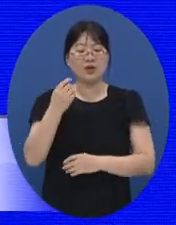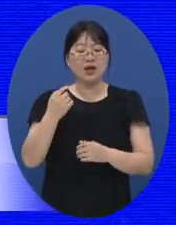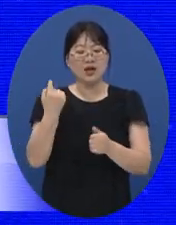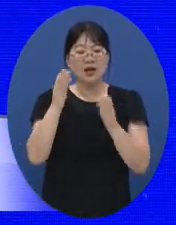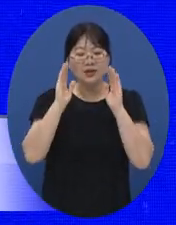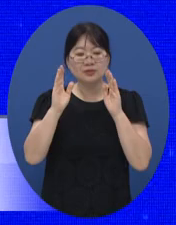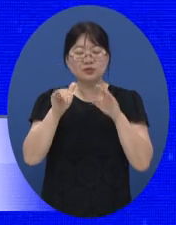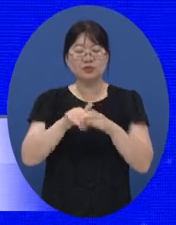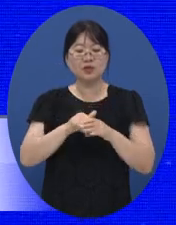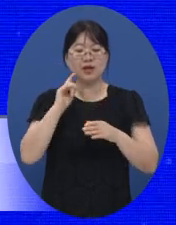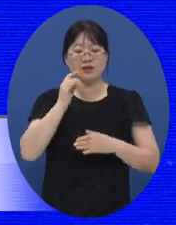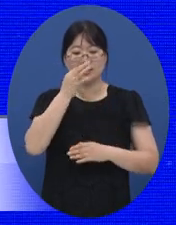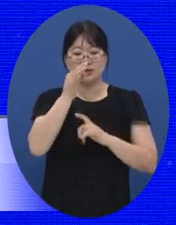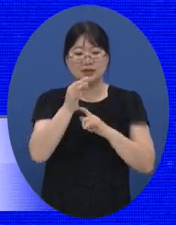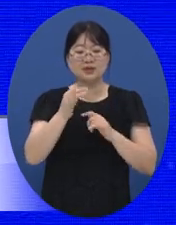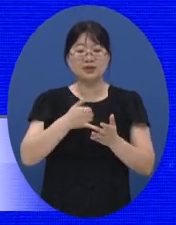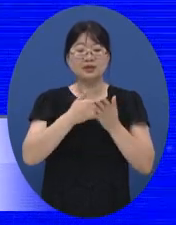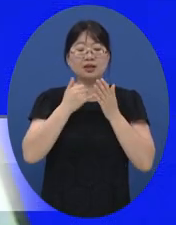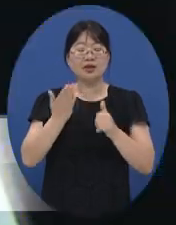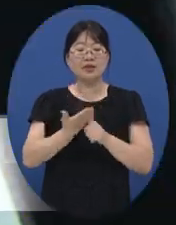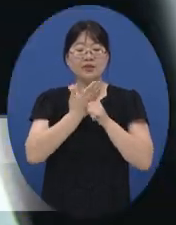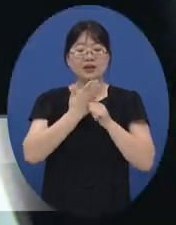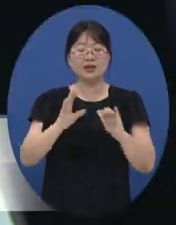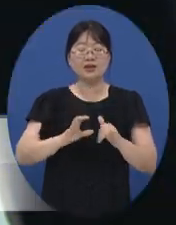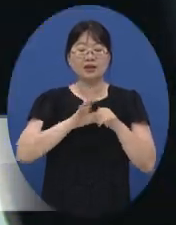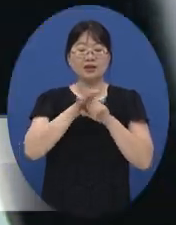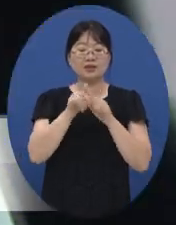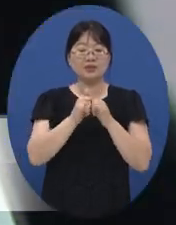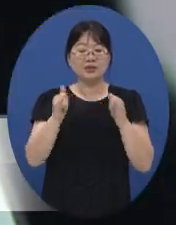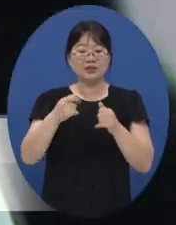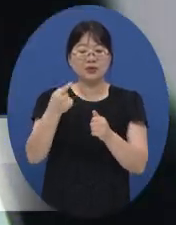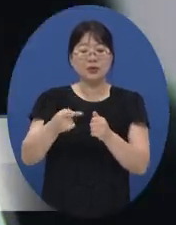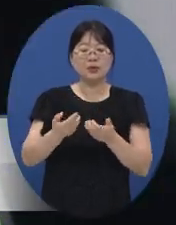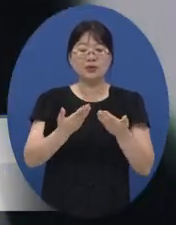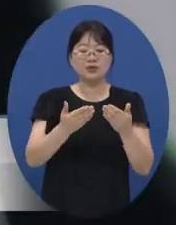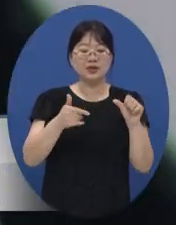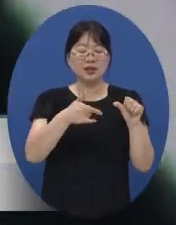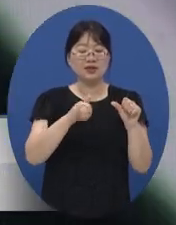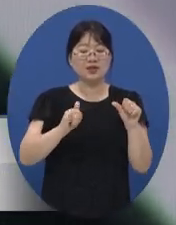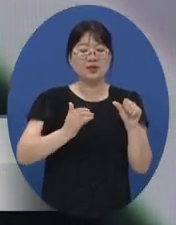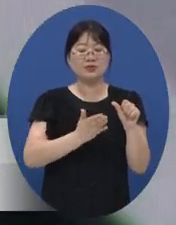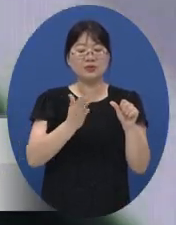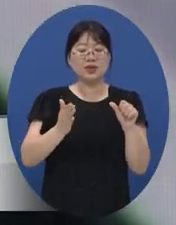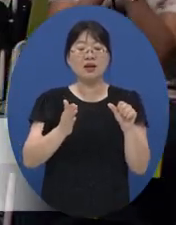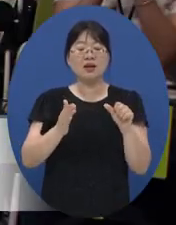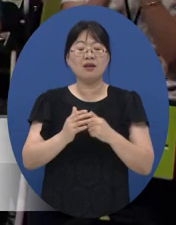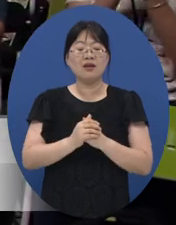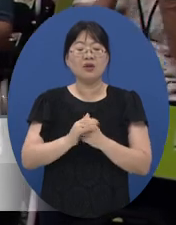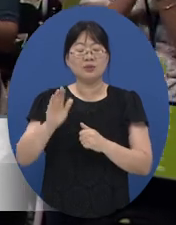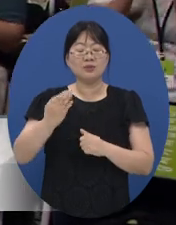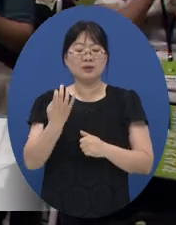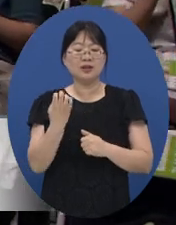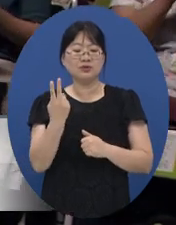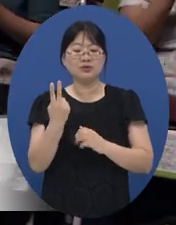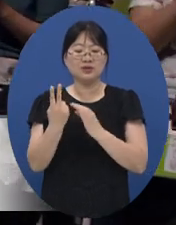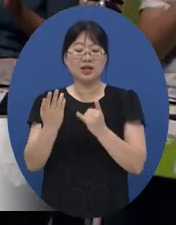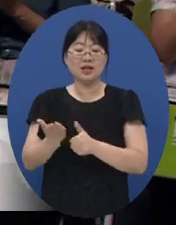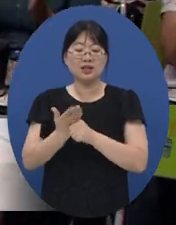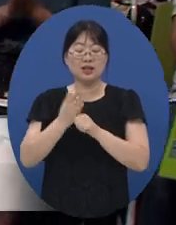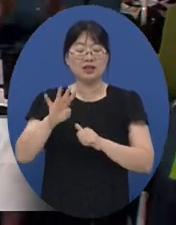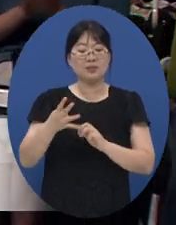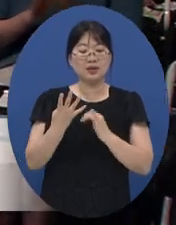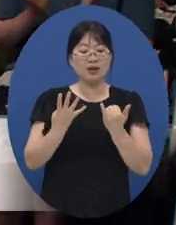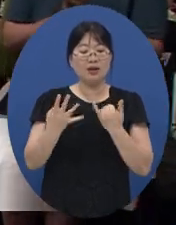코딩 문화 예술 인성 함양 세계 시민 교육 등 5개 분야의 900 42명의 강사를 양상에서 이중